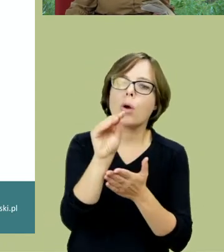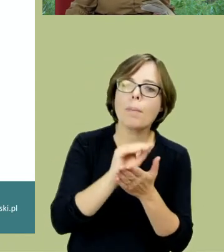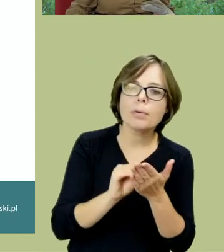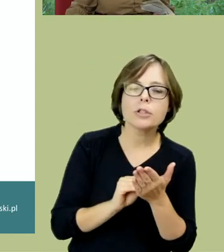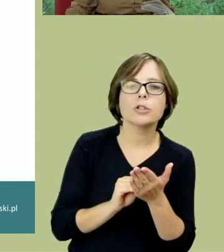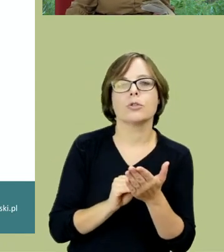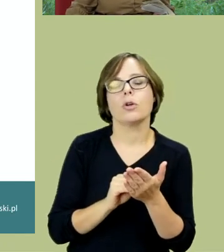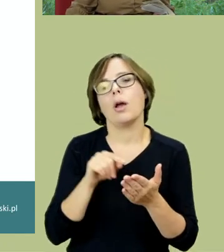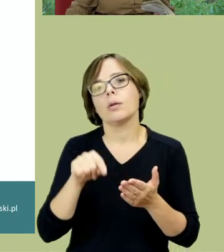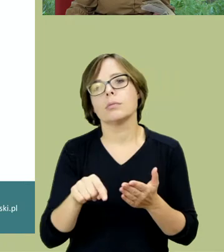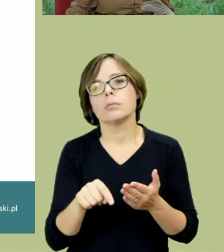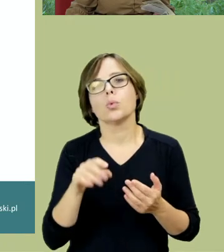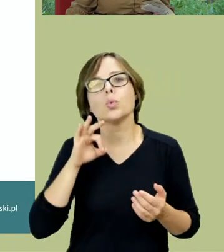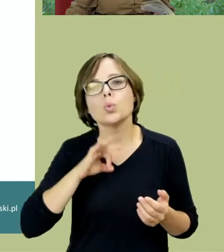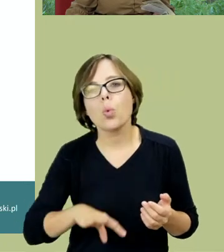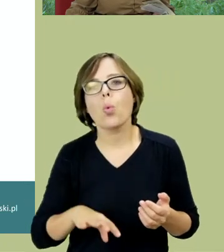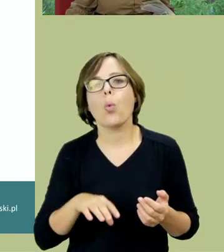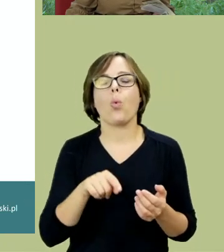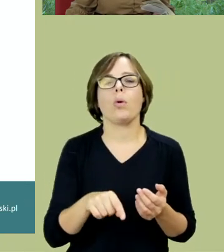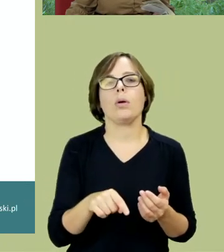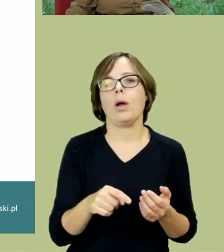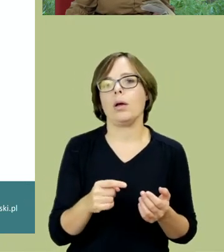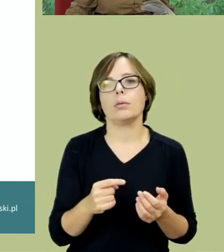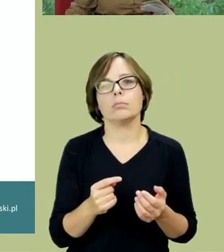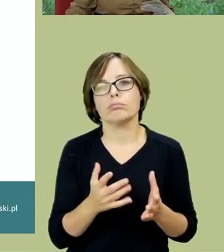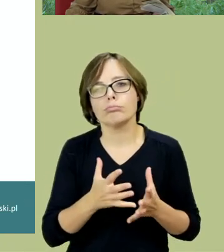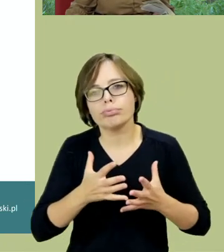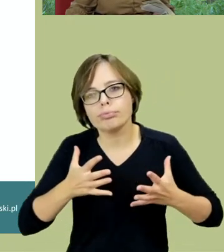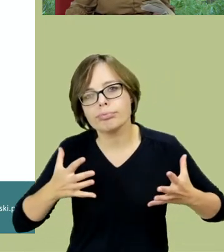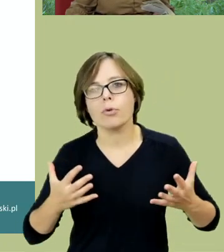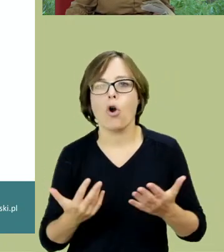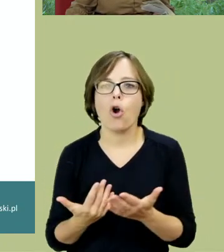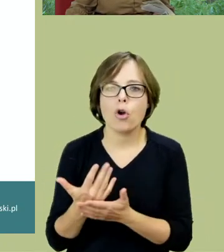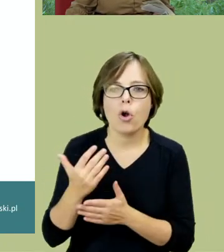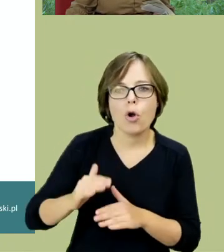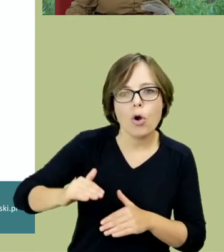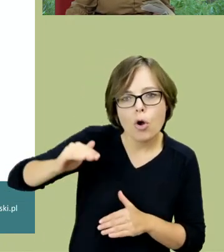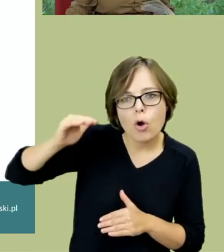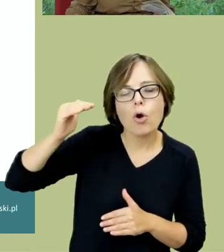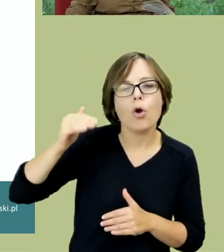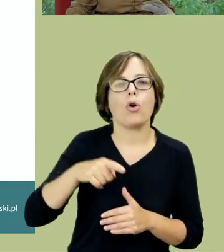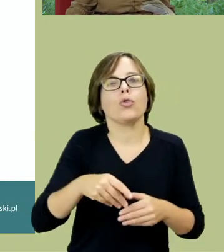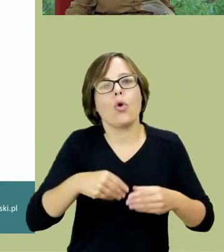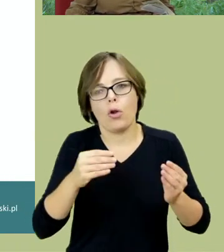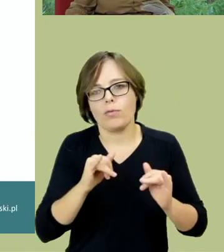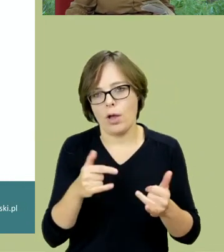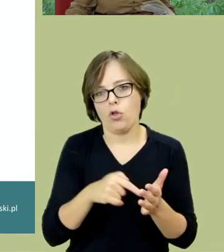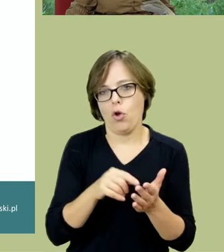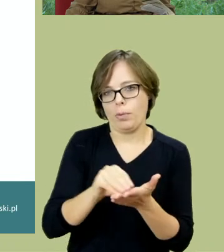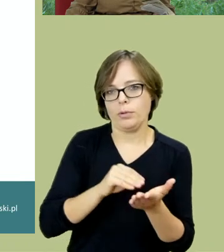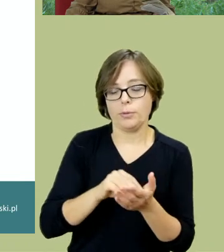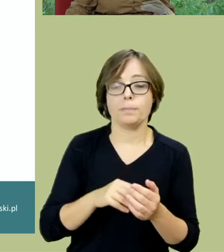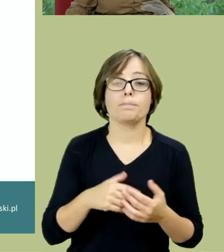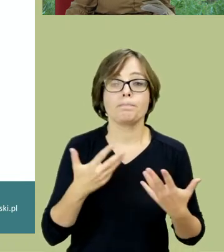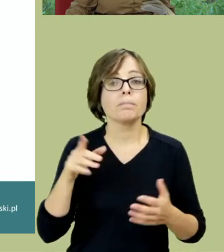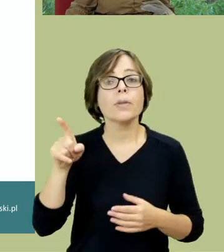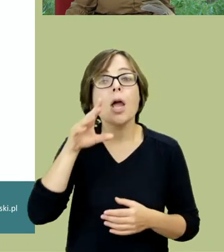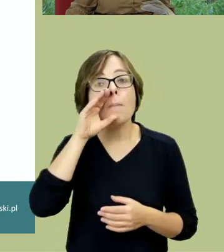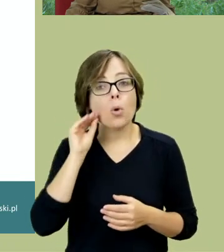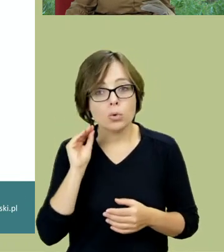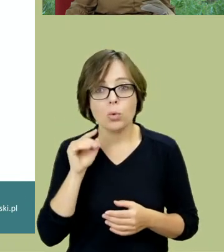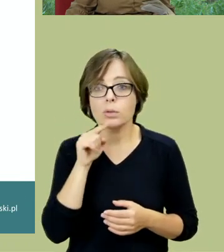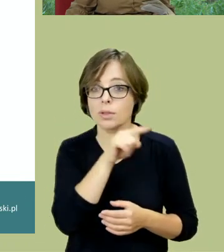jak ta córka, jak rośnie, jak rozwija się mała Wanda. Józef Piłsudski z